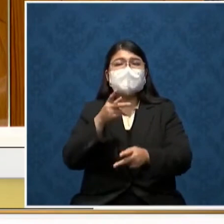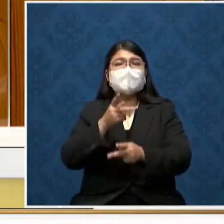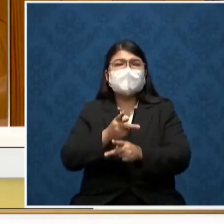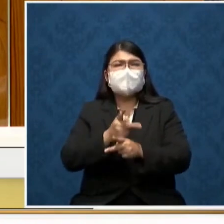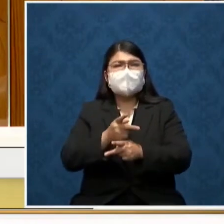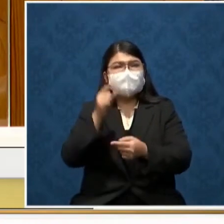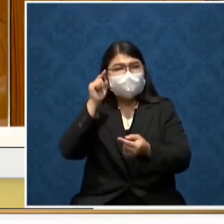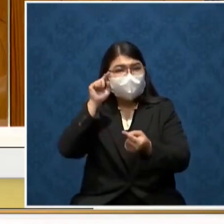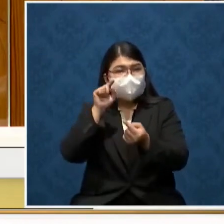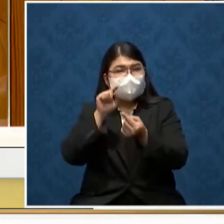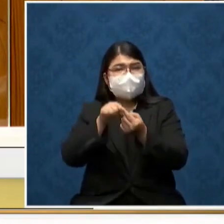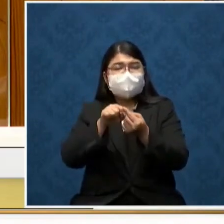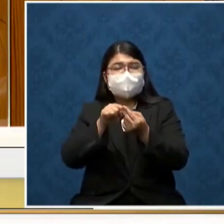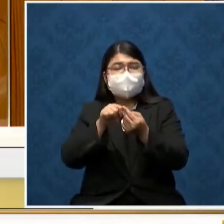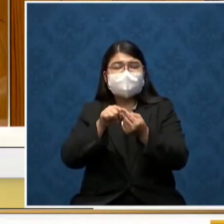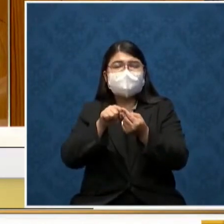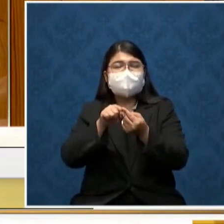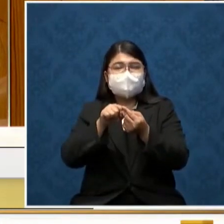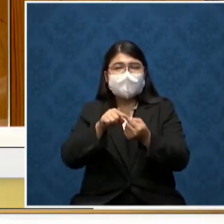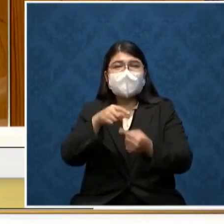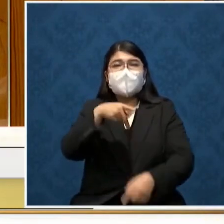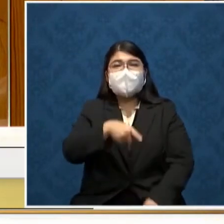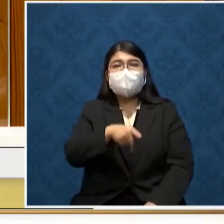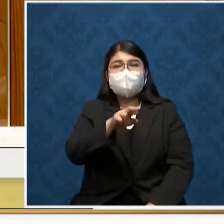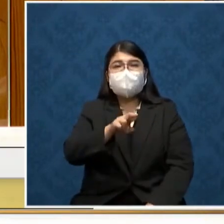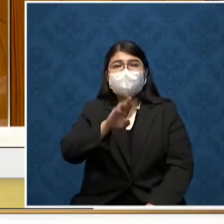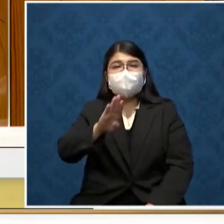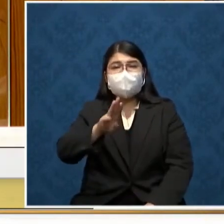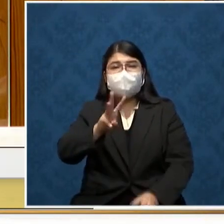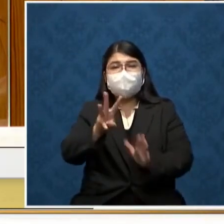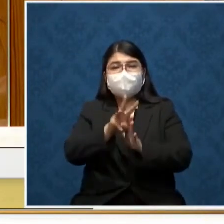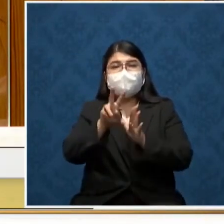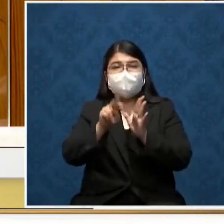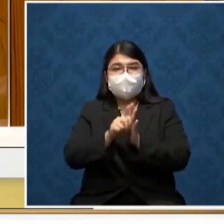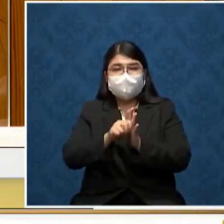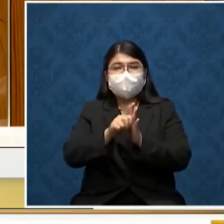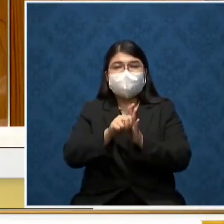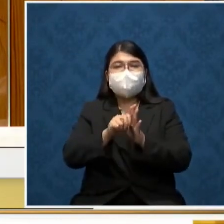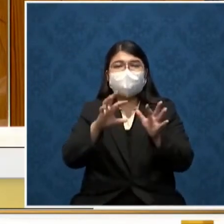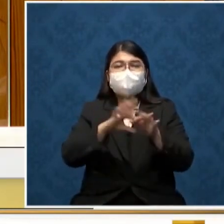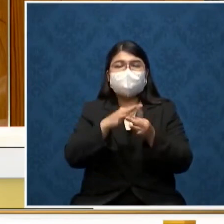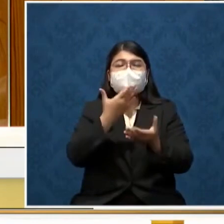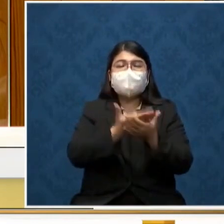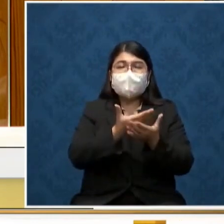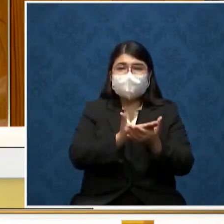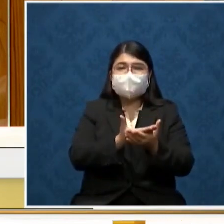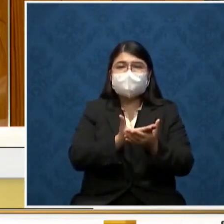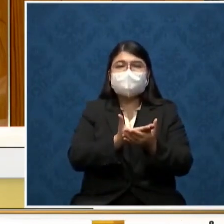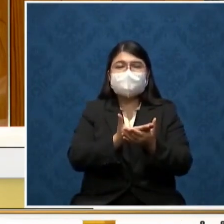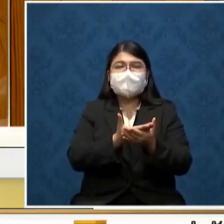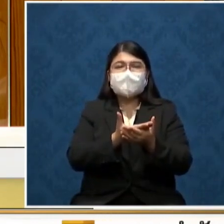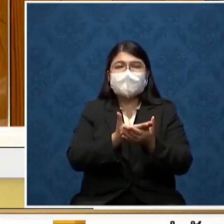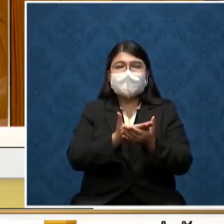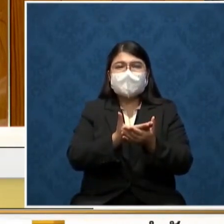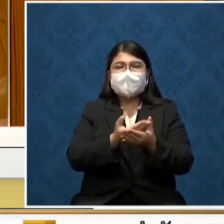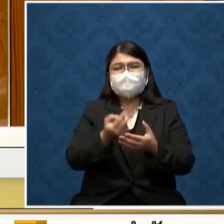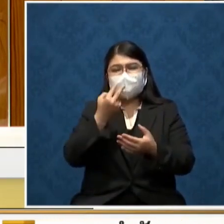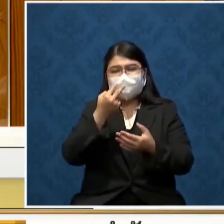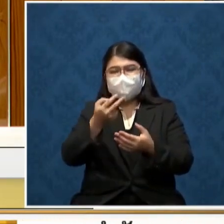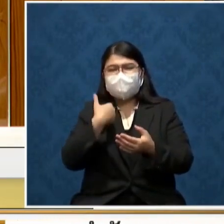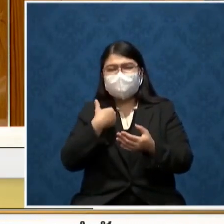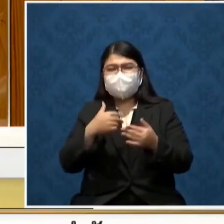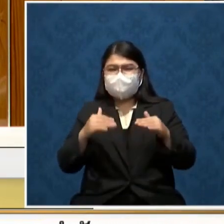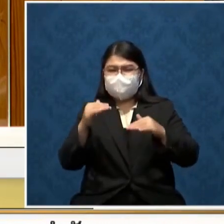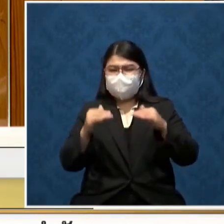งถึงนะครับพ.ร.บ.วินัยการเงินการคลังต่างๆเพื่อให้สมดุลกับการขับเคลื่อนเศรษฐ